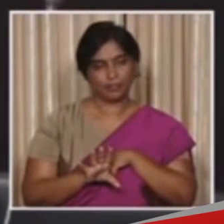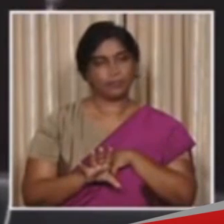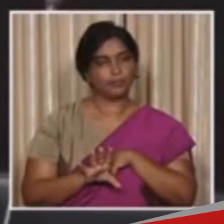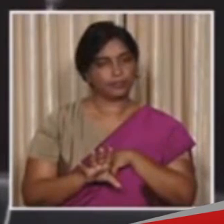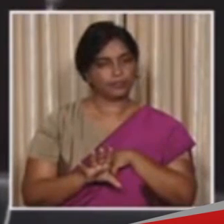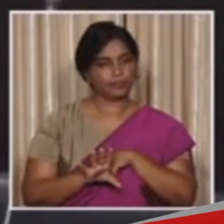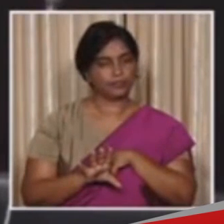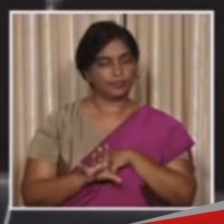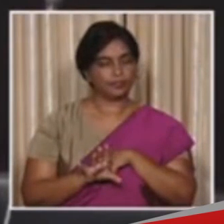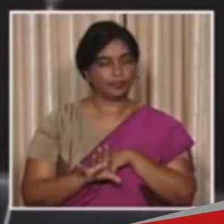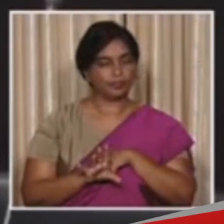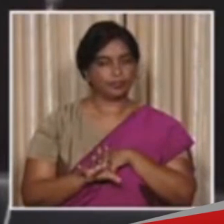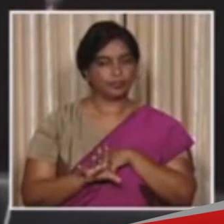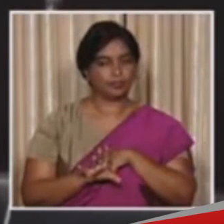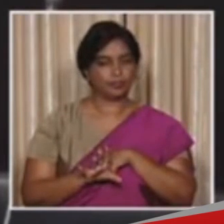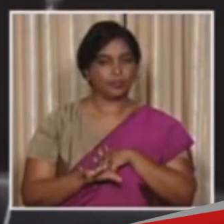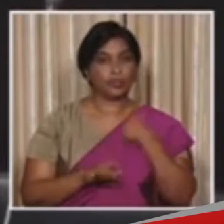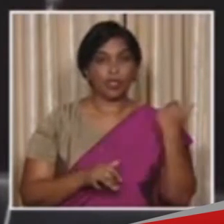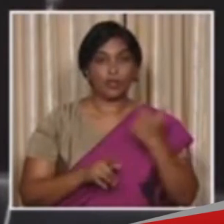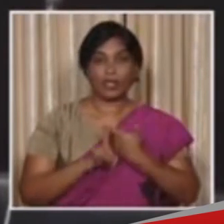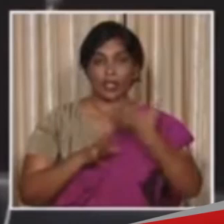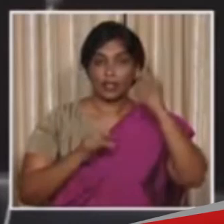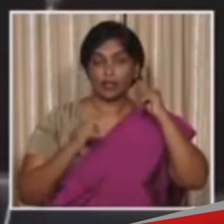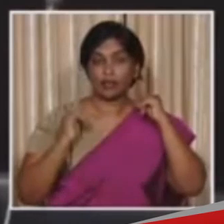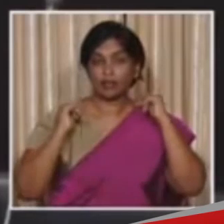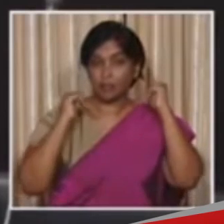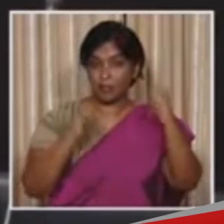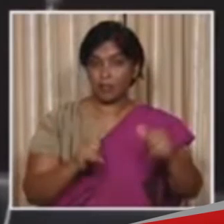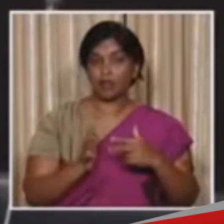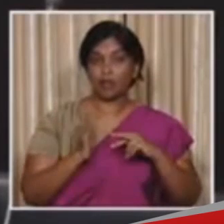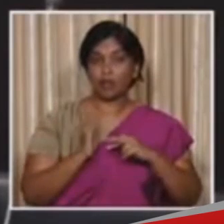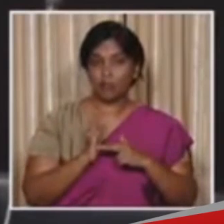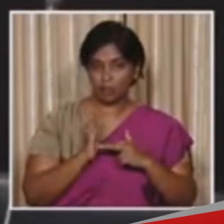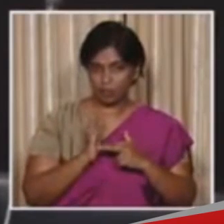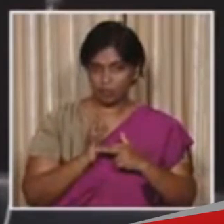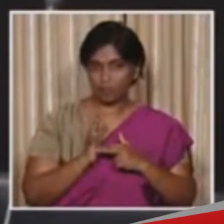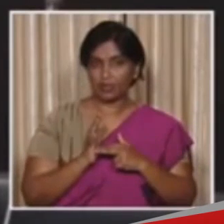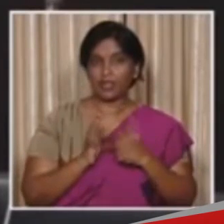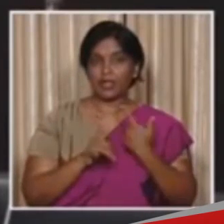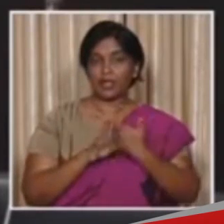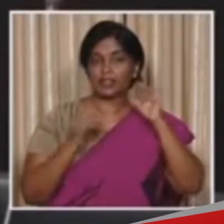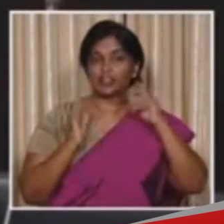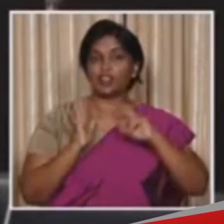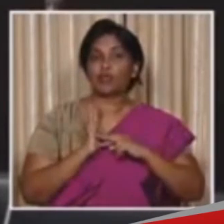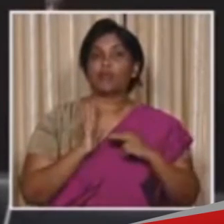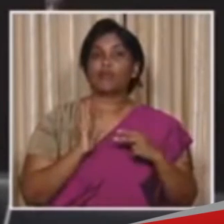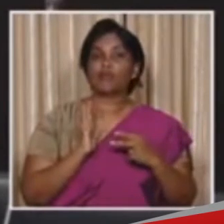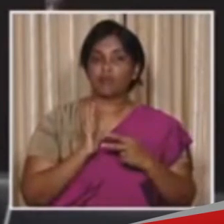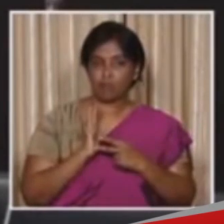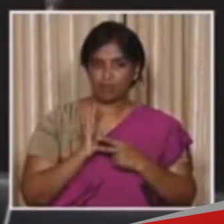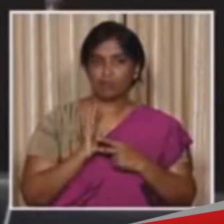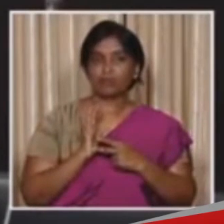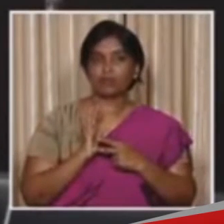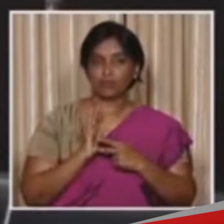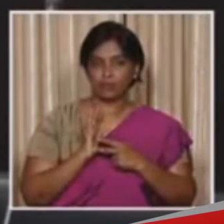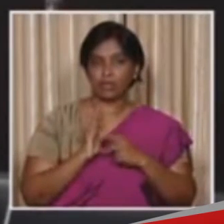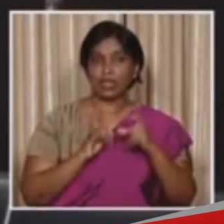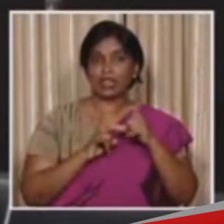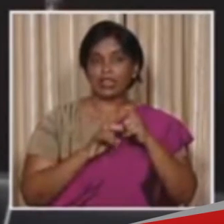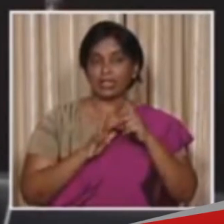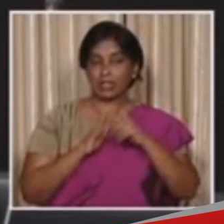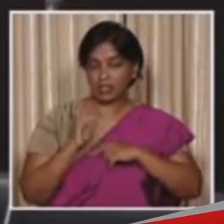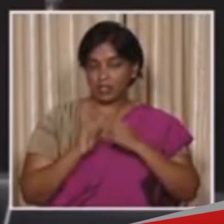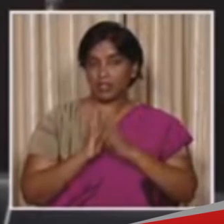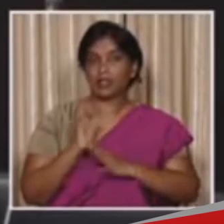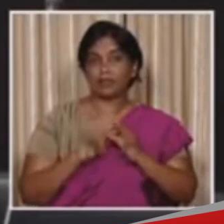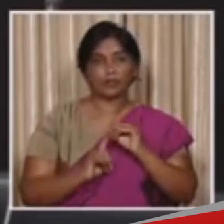එතකොට Navakalani palam ව්‍යාපෘතිය මෙහෙමයි ඒ කැලණි පාලම් ව්‍යාපෘතිය ගැන තමයි ජයසේකර